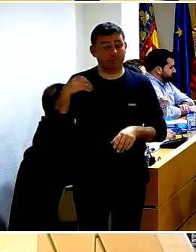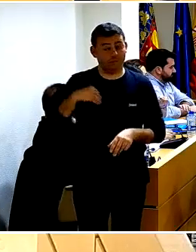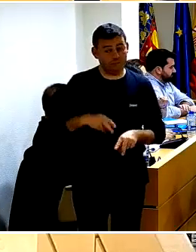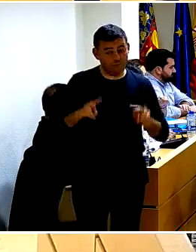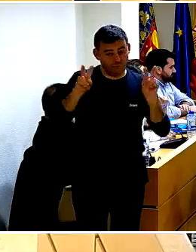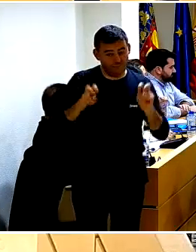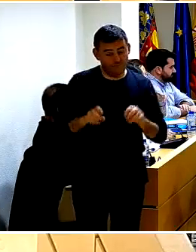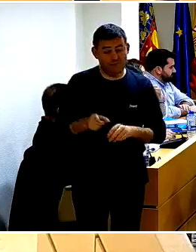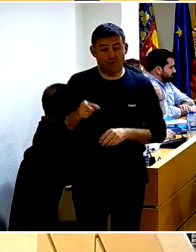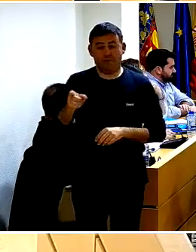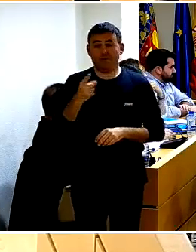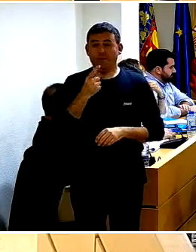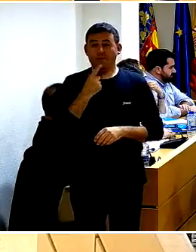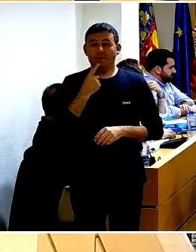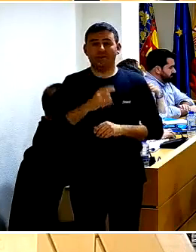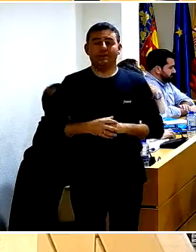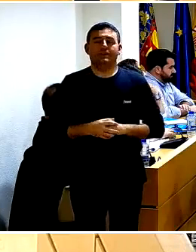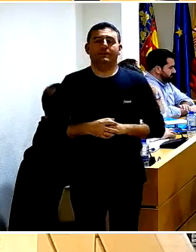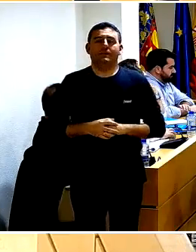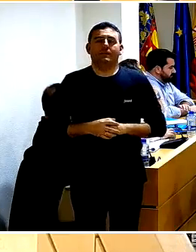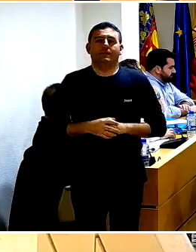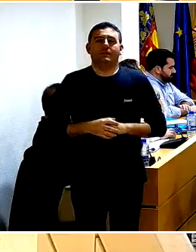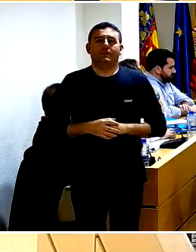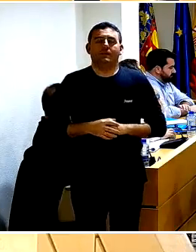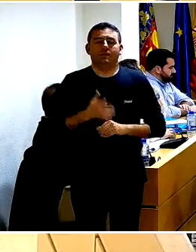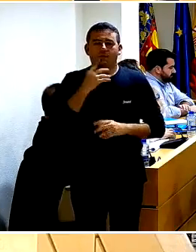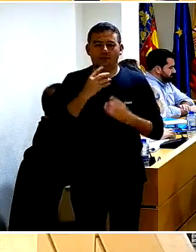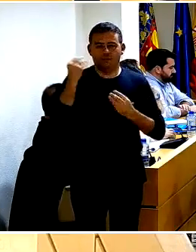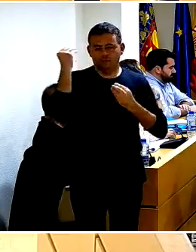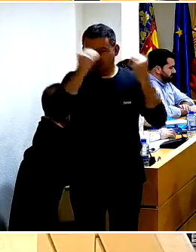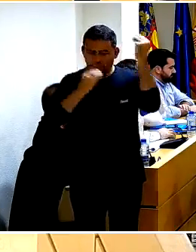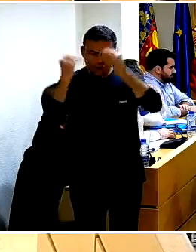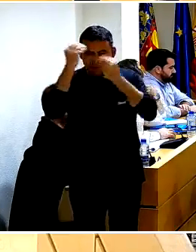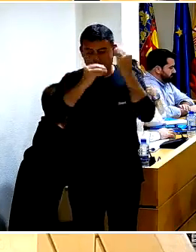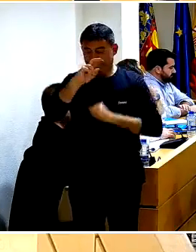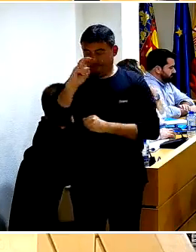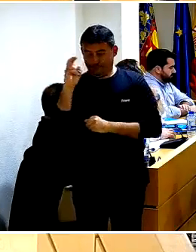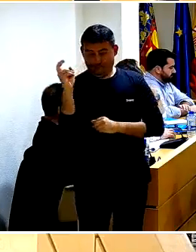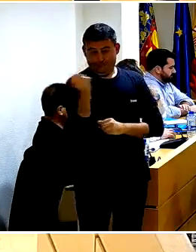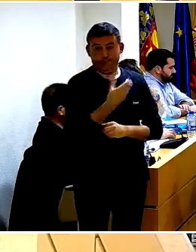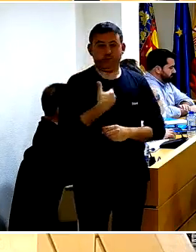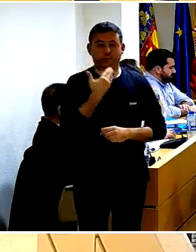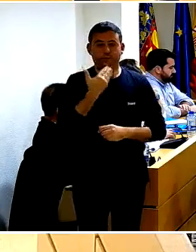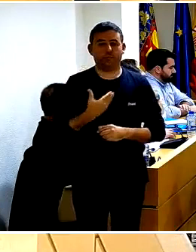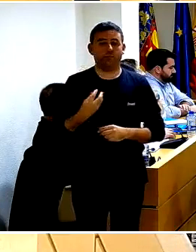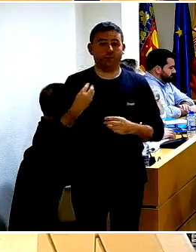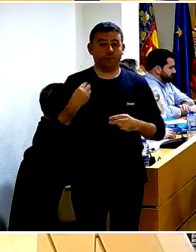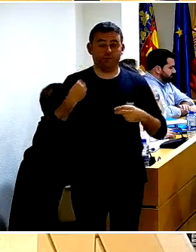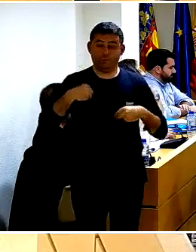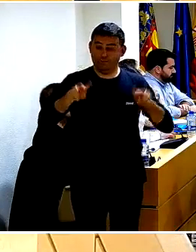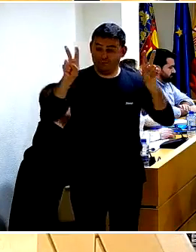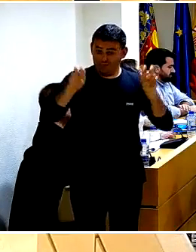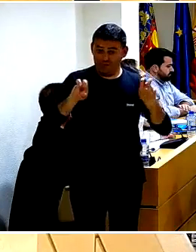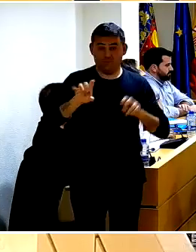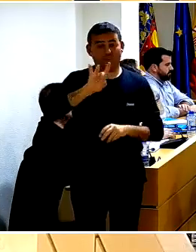en diversitat de criteris o els números que nosaltres hem dit en l'espai en concretament del 20 o del 15%,